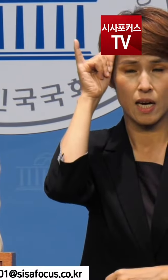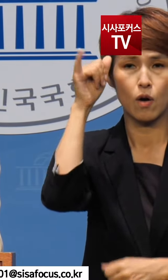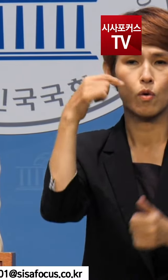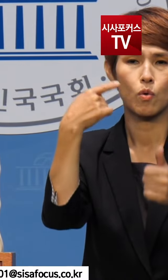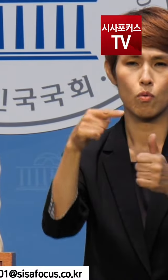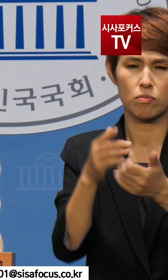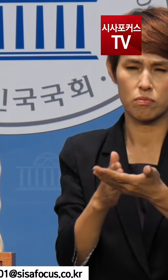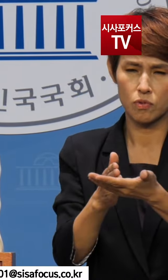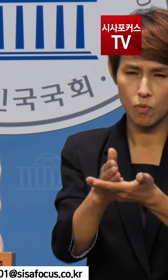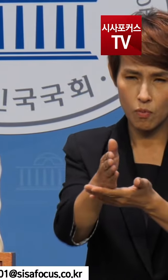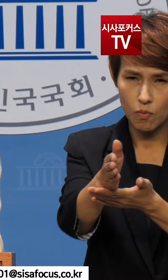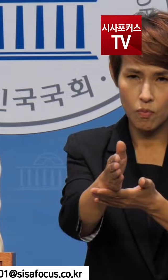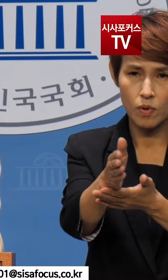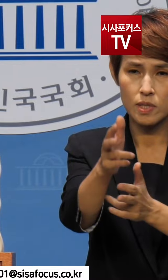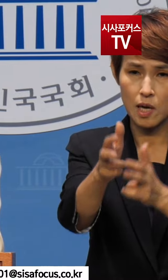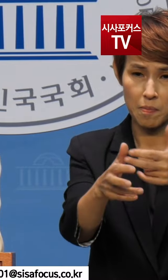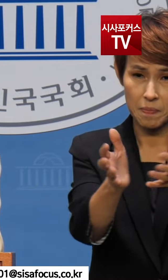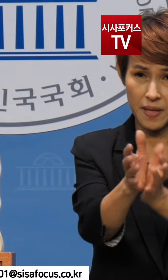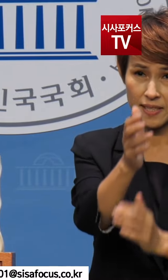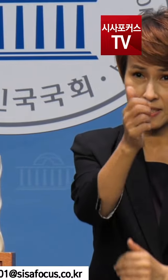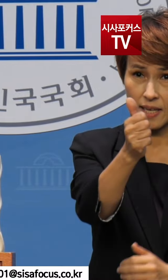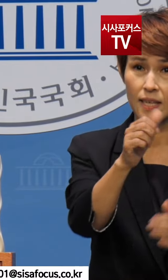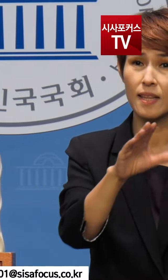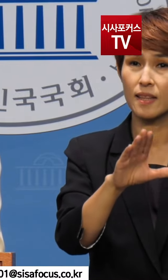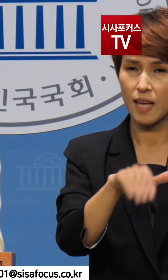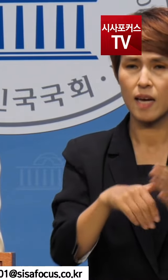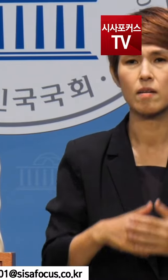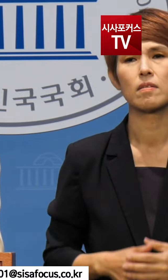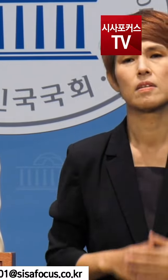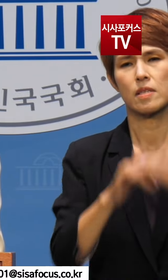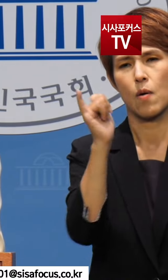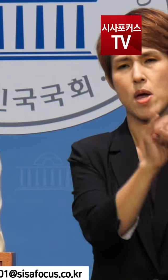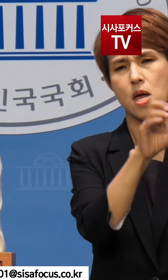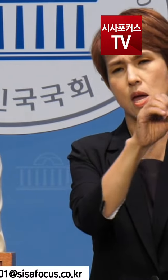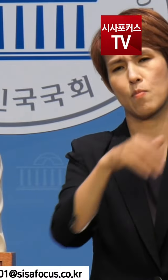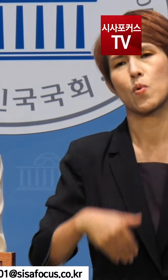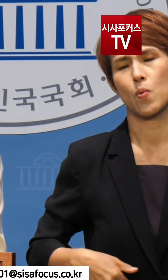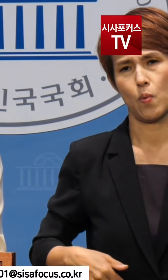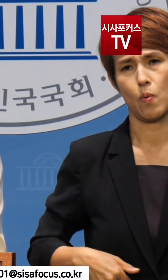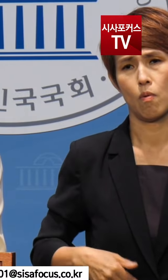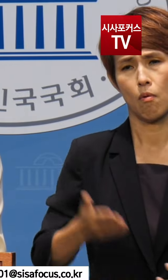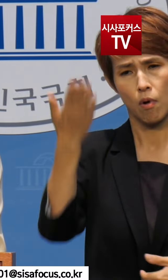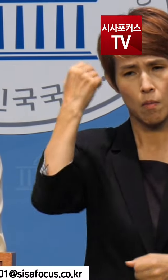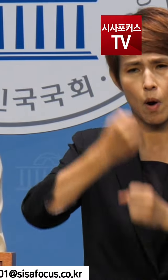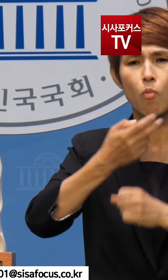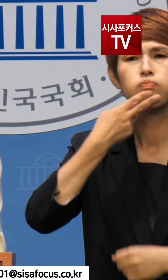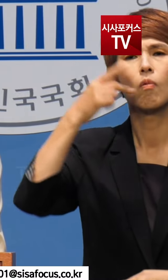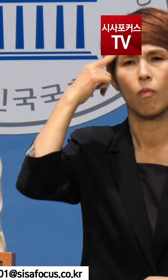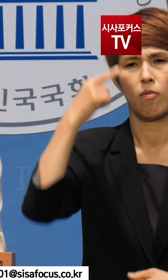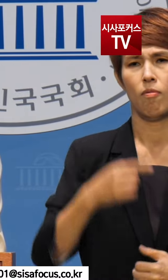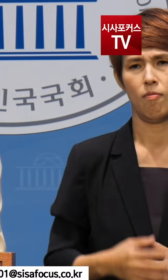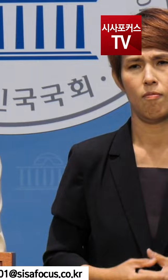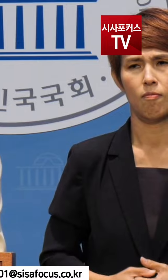전공 사업단 단장일 때 사회적 담론 왜 그때 만들지 않았습니까?